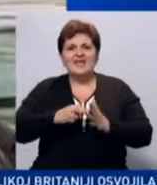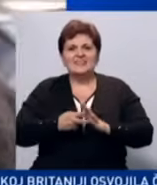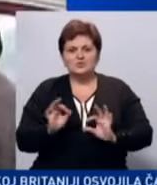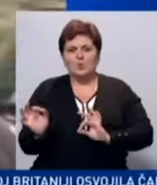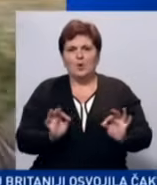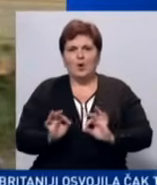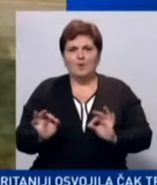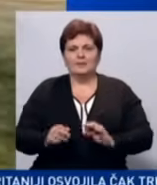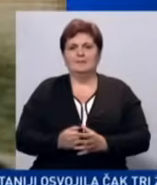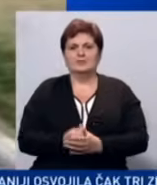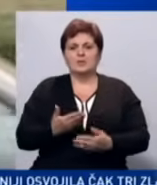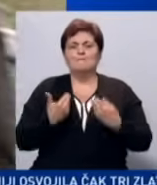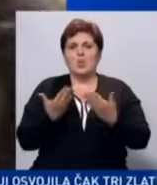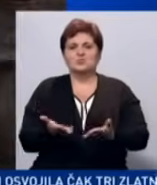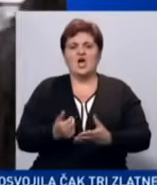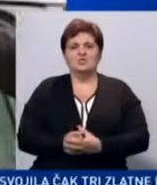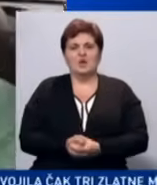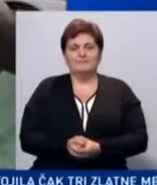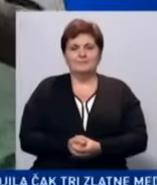opremljenost ponuđača.